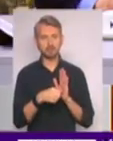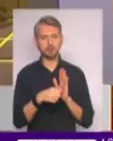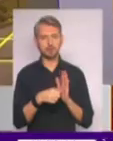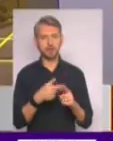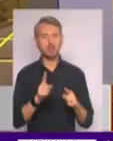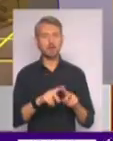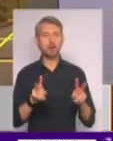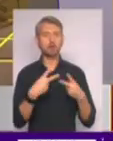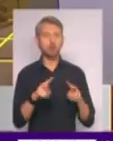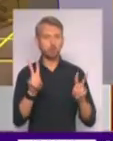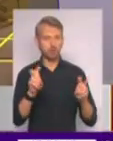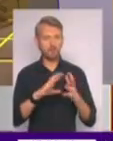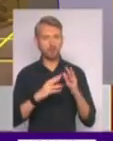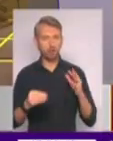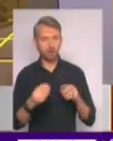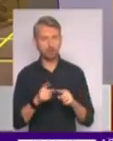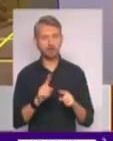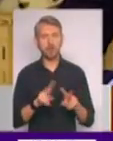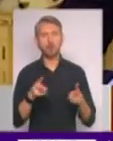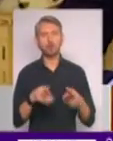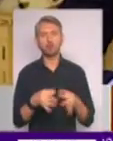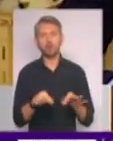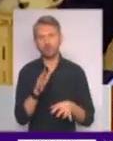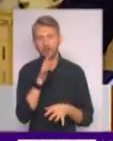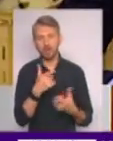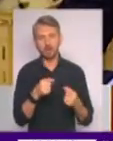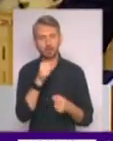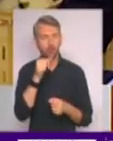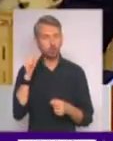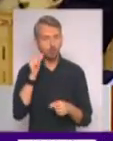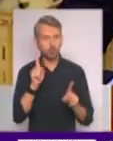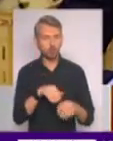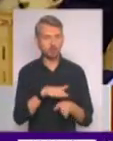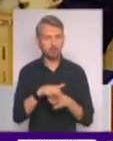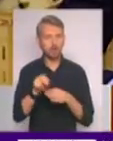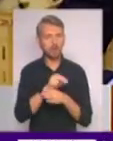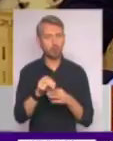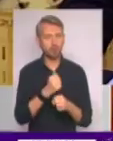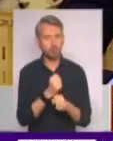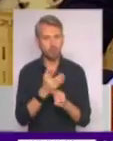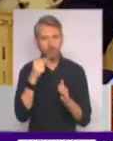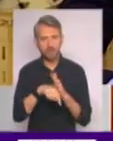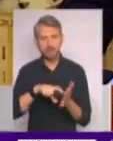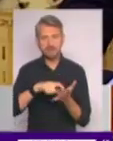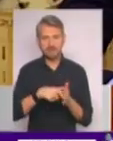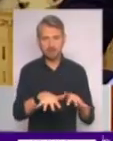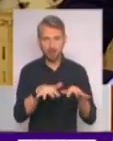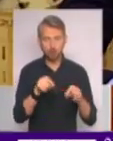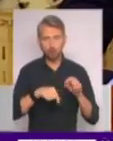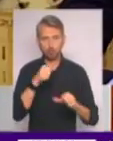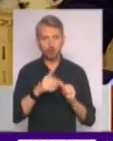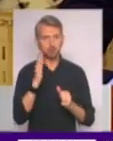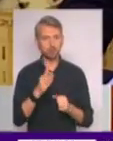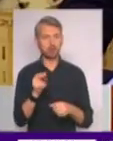клуб Виноградар, це клуб Дозвілля, де ми так само в тому році здійснили ремонтні роботи всередині залу, в цьому році буде